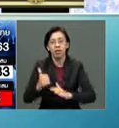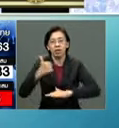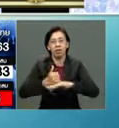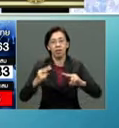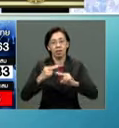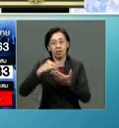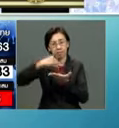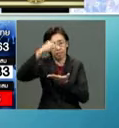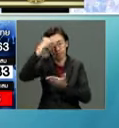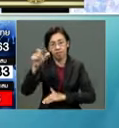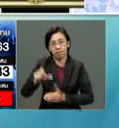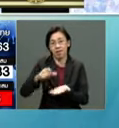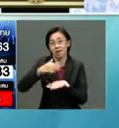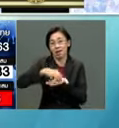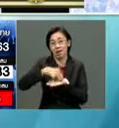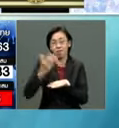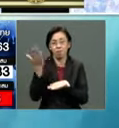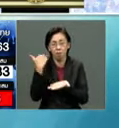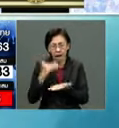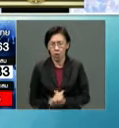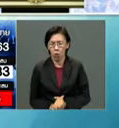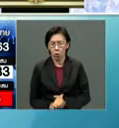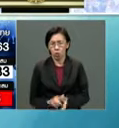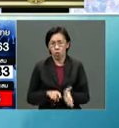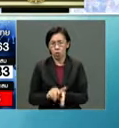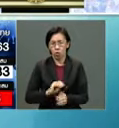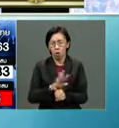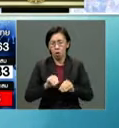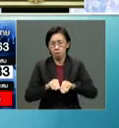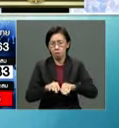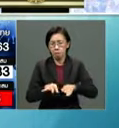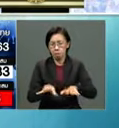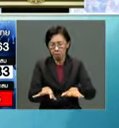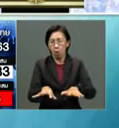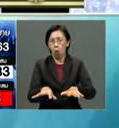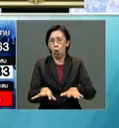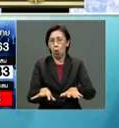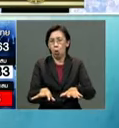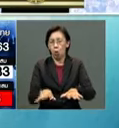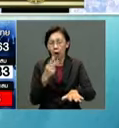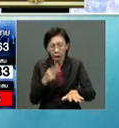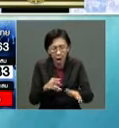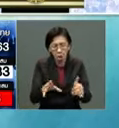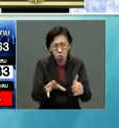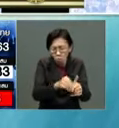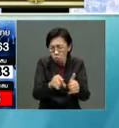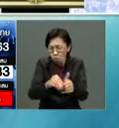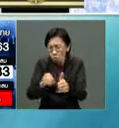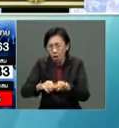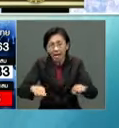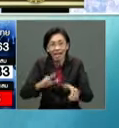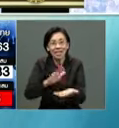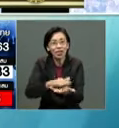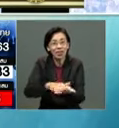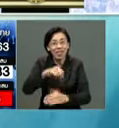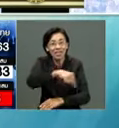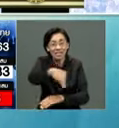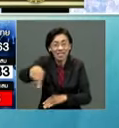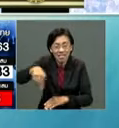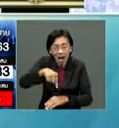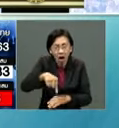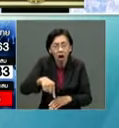กล่าวเมื่อวานนี้บอกว่ามีสัญญาณเตือนการระบาดของโควิด-19 ในสถานศึกษาหลังพบผู้ติ